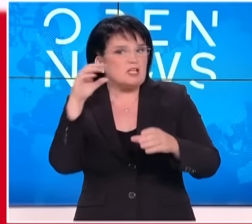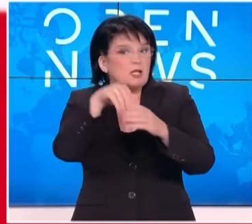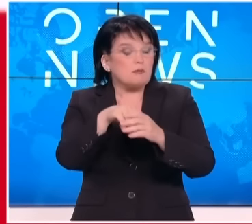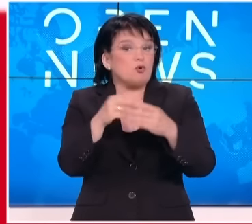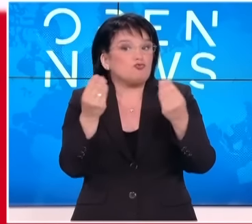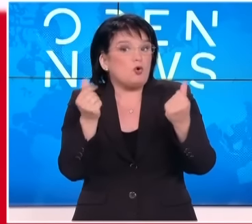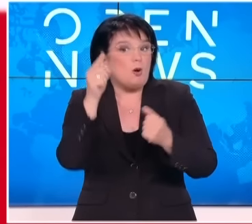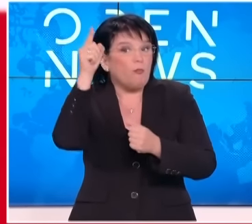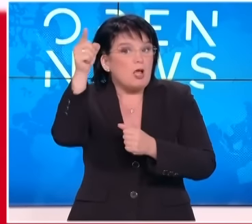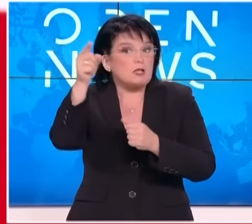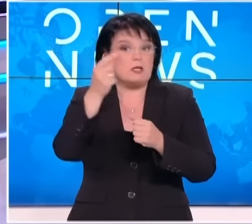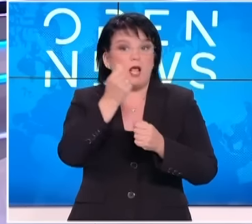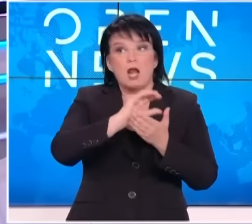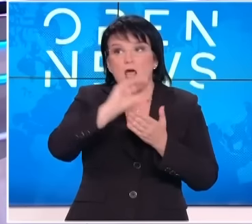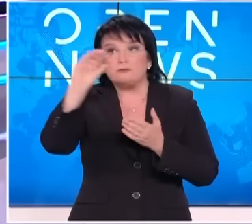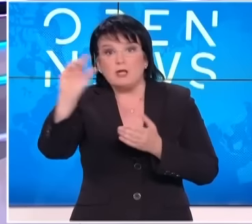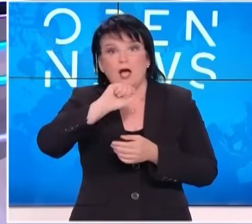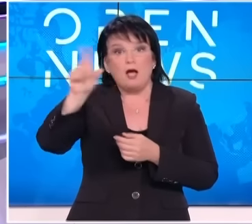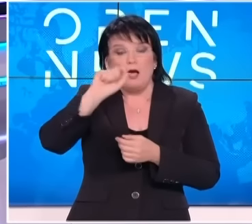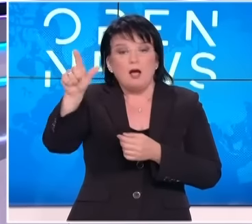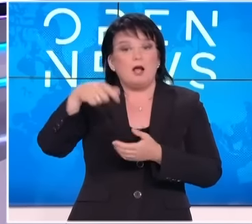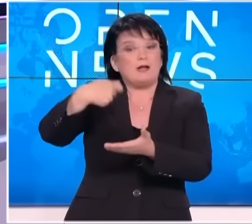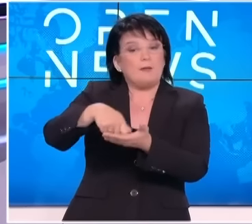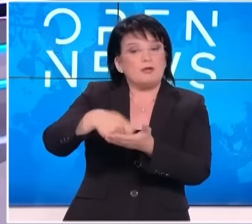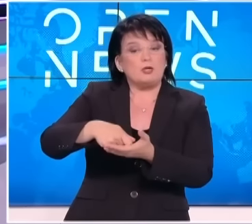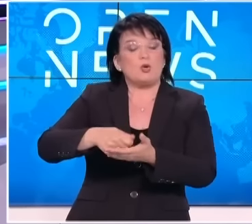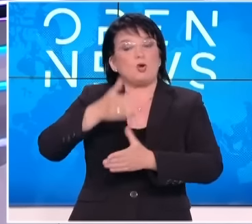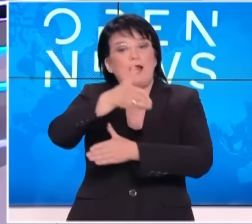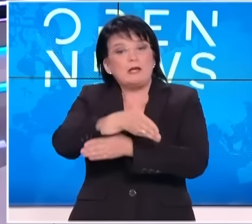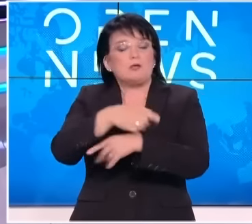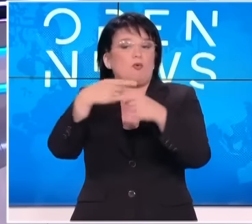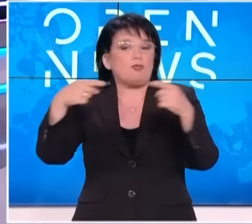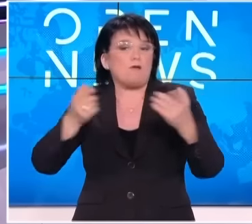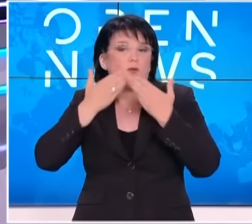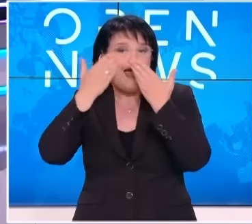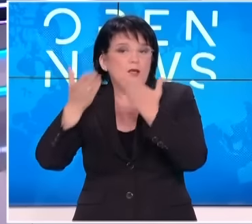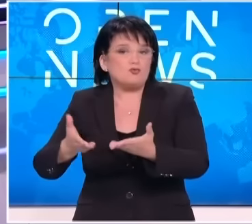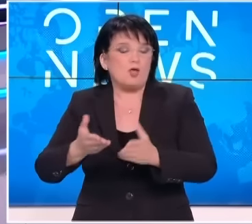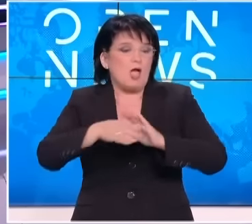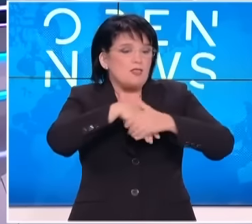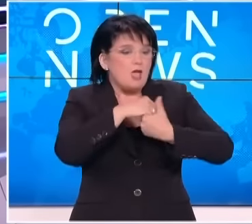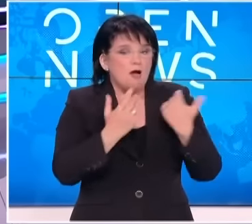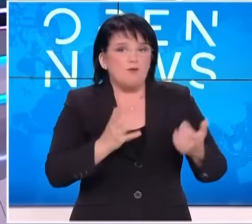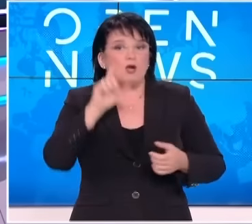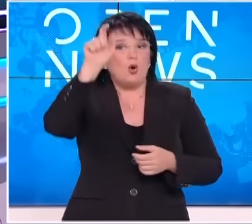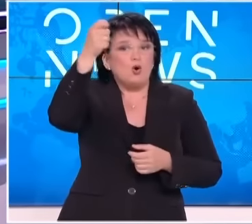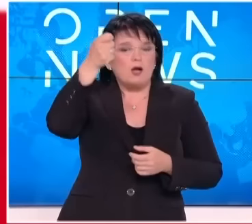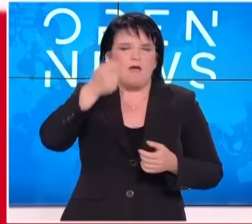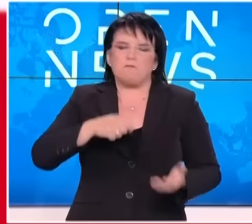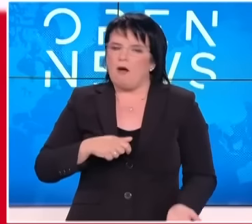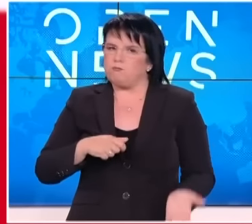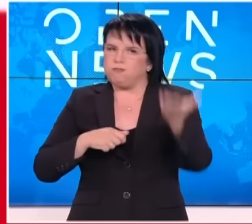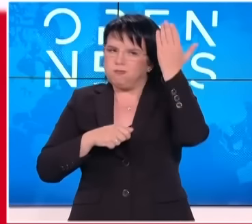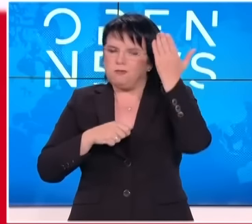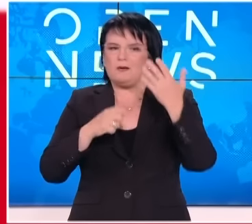και πώς θα πάει εκεί με τα λεφτά που δεν έχουν για να πληρώνει τα ενοίκια τους απασχολεί το ρεύμα που θα εκτοξευθεί